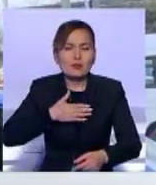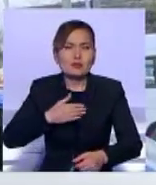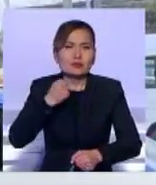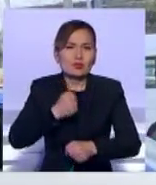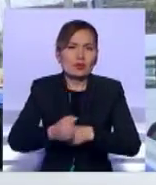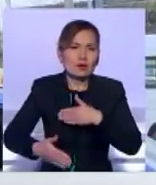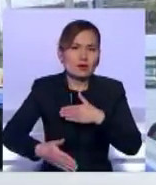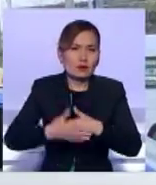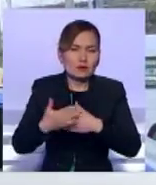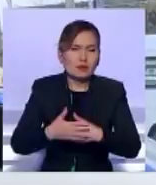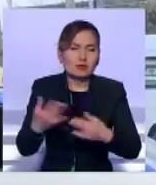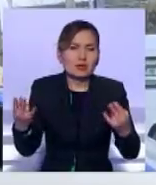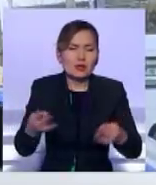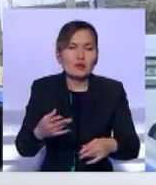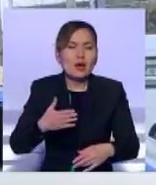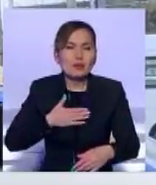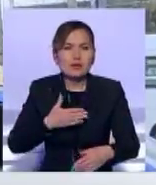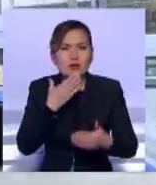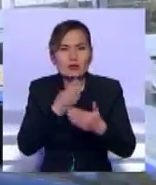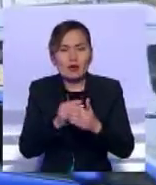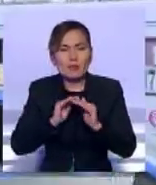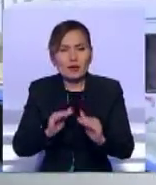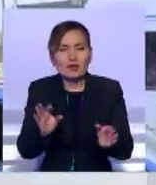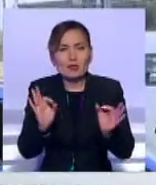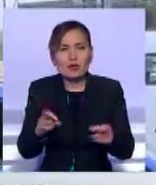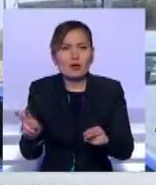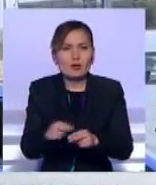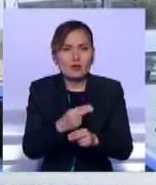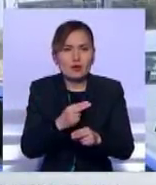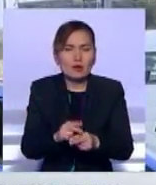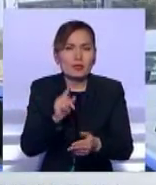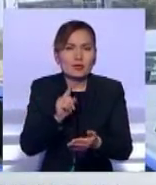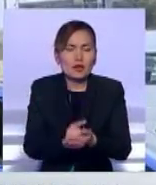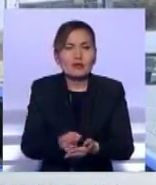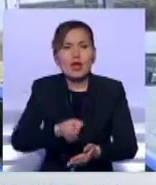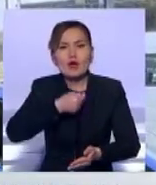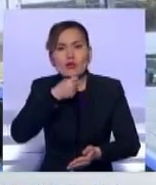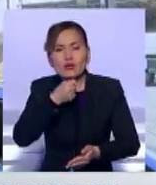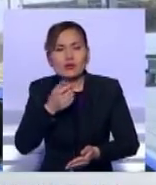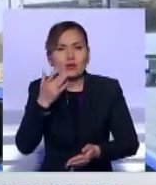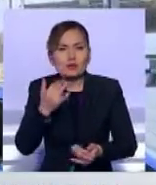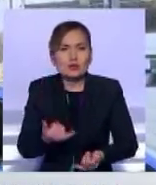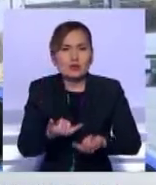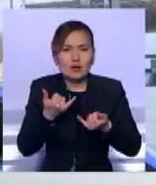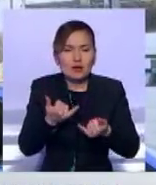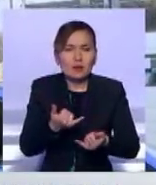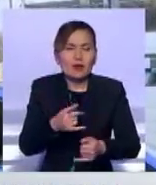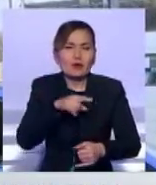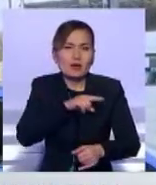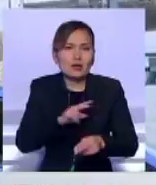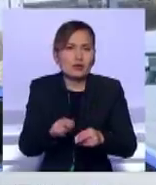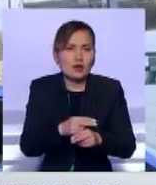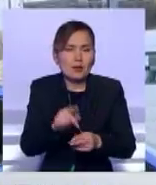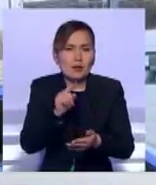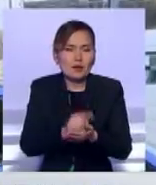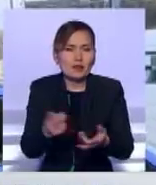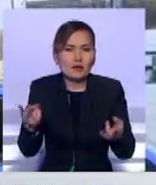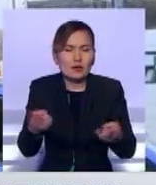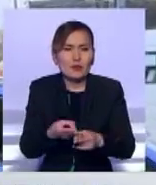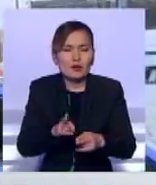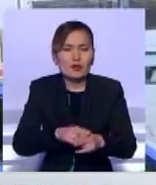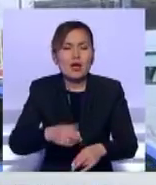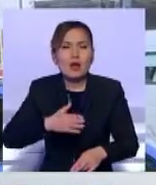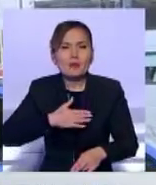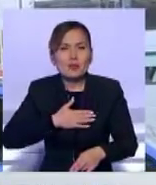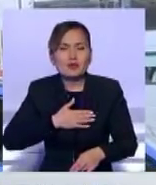ата-ана алдындағы парыз туралы ұдайы түсіндіруіміз керек. Ежелден біз үлкенге ізет, кішіге құрмет көрсетіп келген елміз. Сондықтан қарттар үйінің азаюына